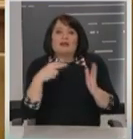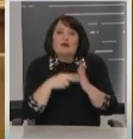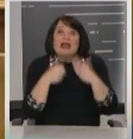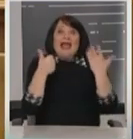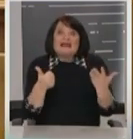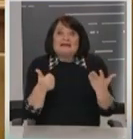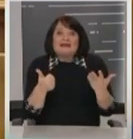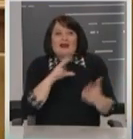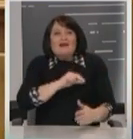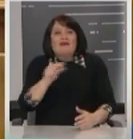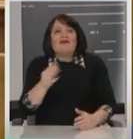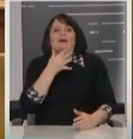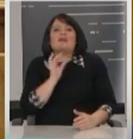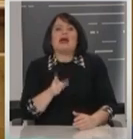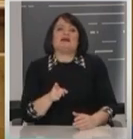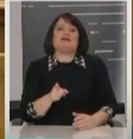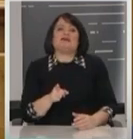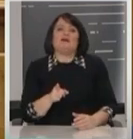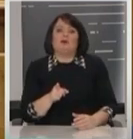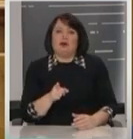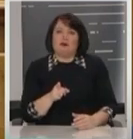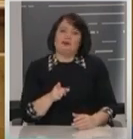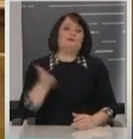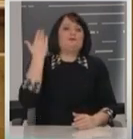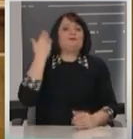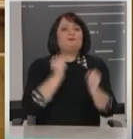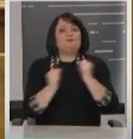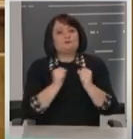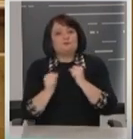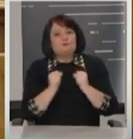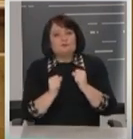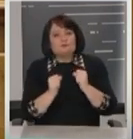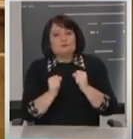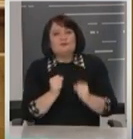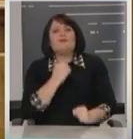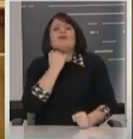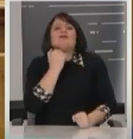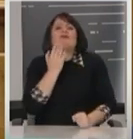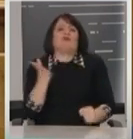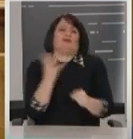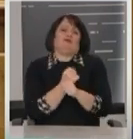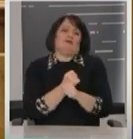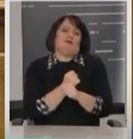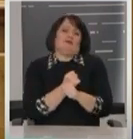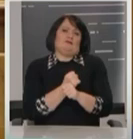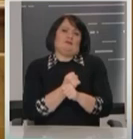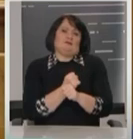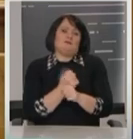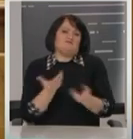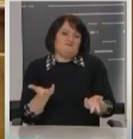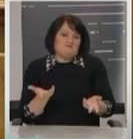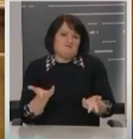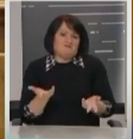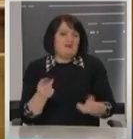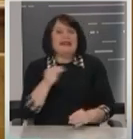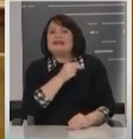2005-2006, όταν δηλαδή ακόμα η έννοια της κρίσης δεν υπήρχε ούτε στο πίσω μέρος του μυαλού, ούτε στην πιο αρρωστημένη φαντασία.